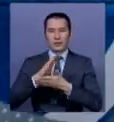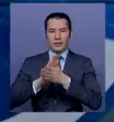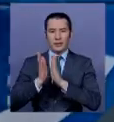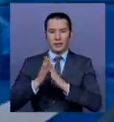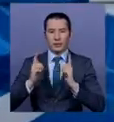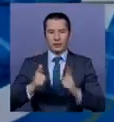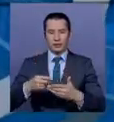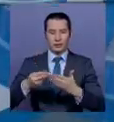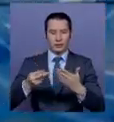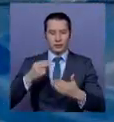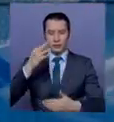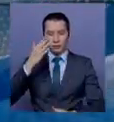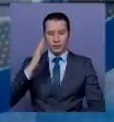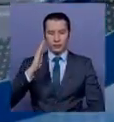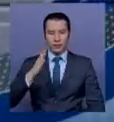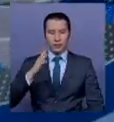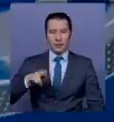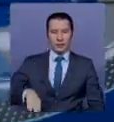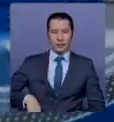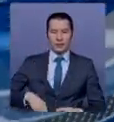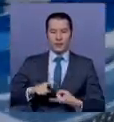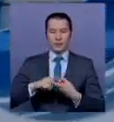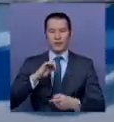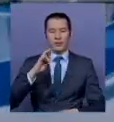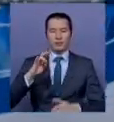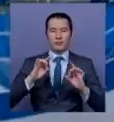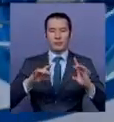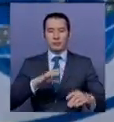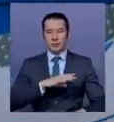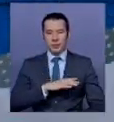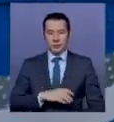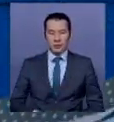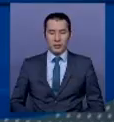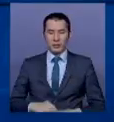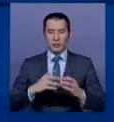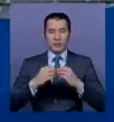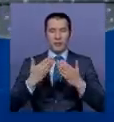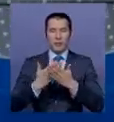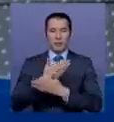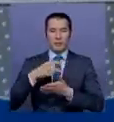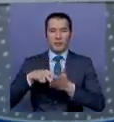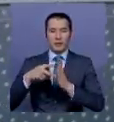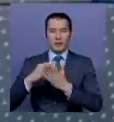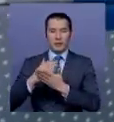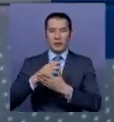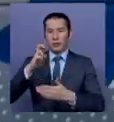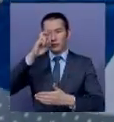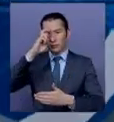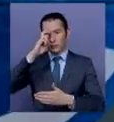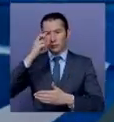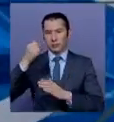үй құрылыс жинақ банкі орталық филиалының директоры Жансұлтан Матаев осылай деді. Жалпы жаңа бағдарламаға мемлекеттік бюджеттен